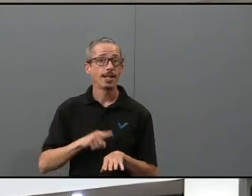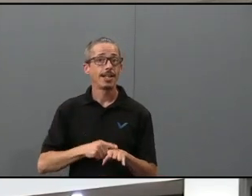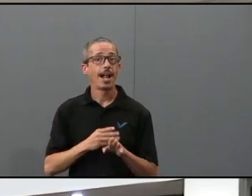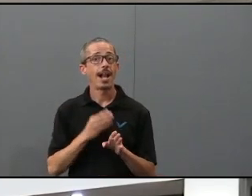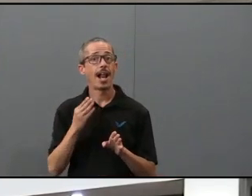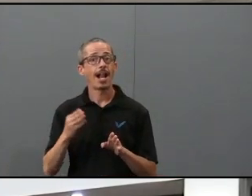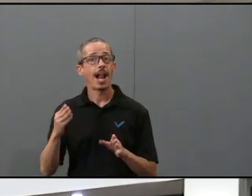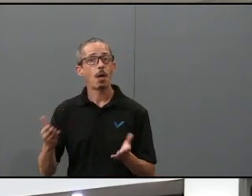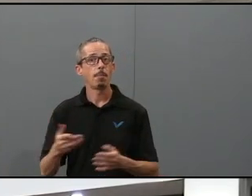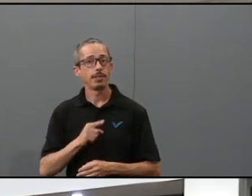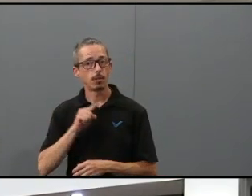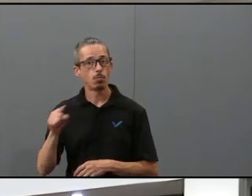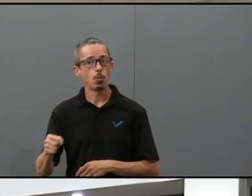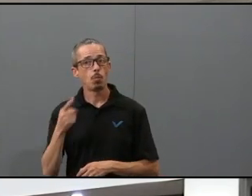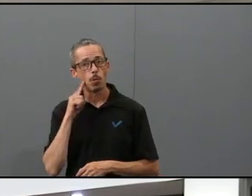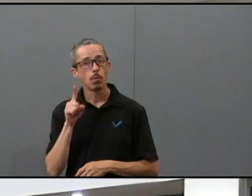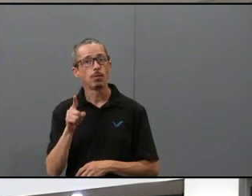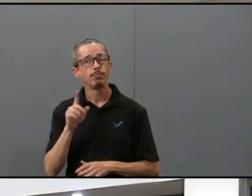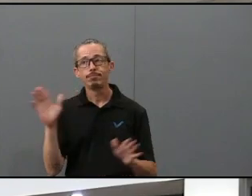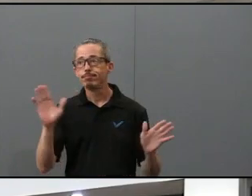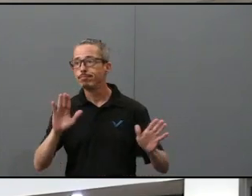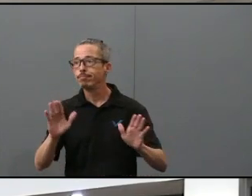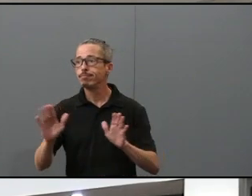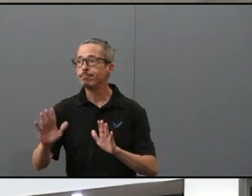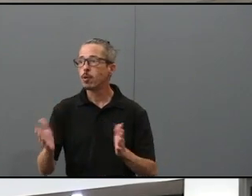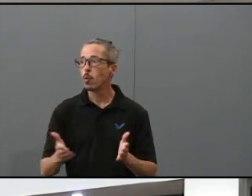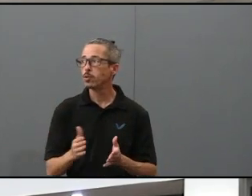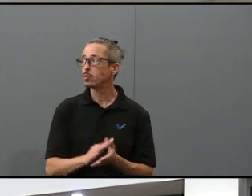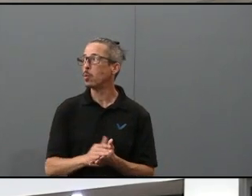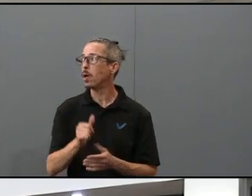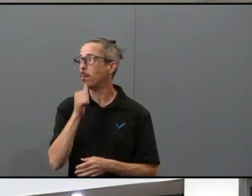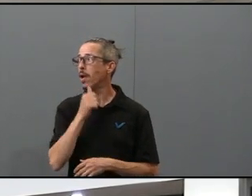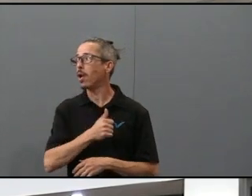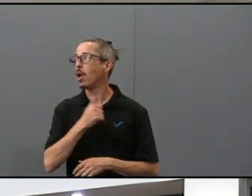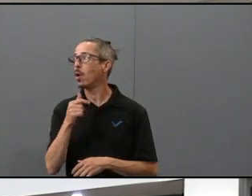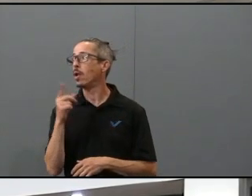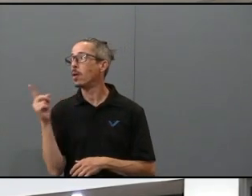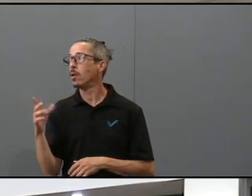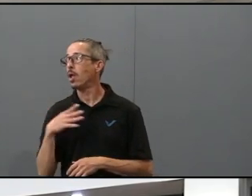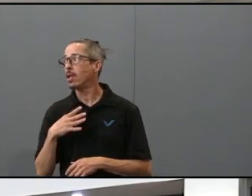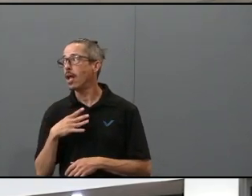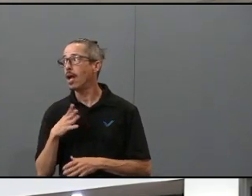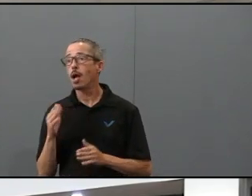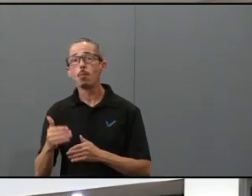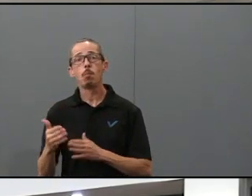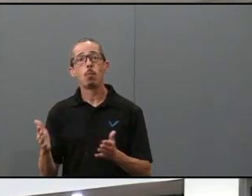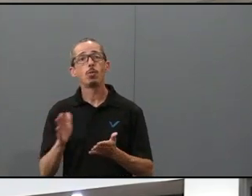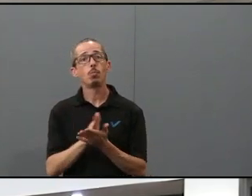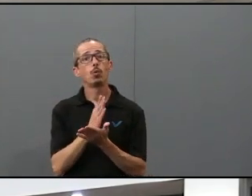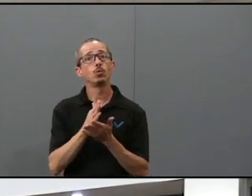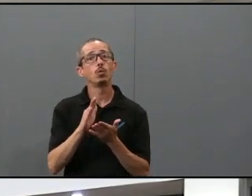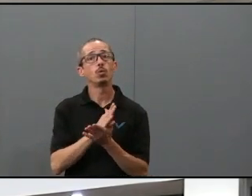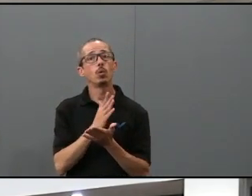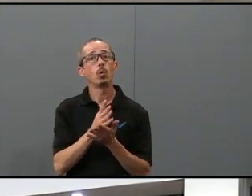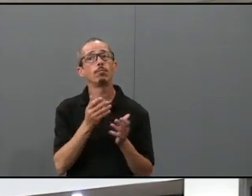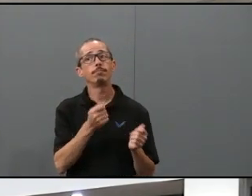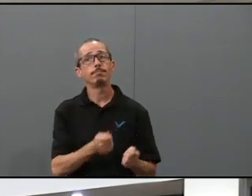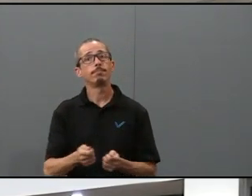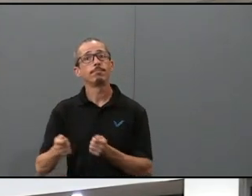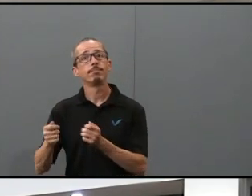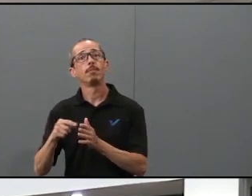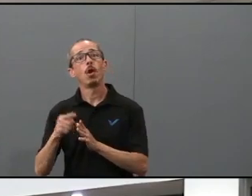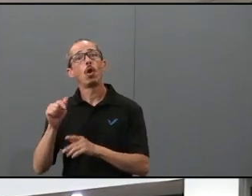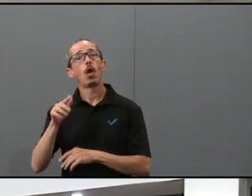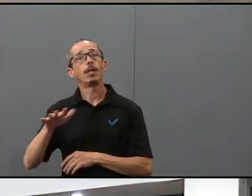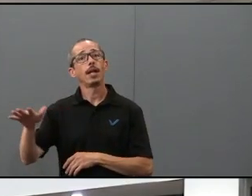mais je vais être présente quand même pour aller saluer les gens j'aimeris aussi vous rappeler en effet qu' a la boîte à musique se transporte vers le secteur de